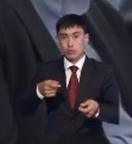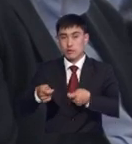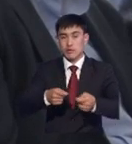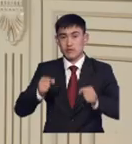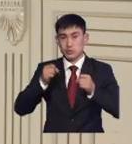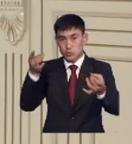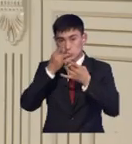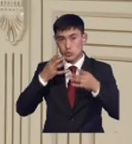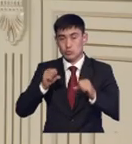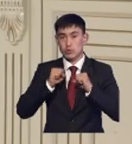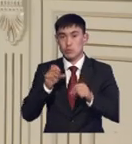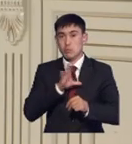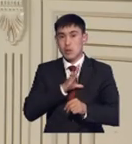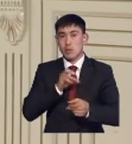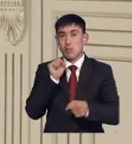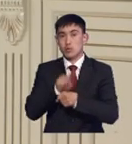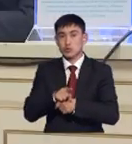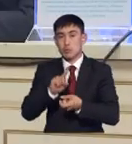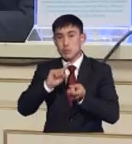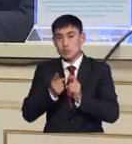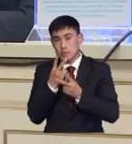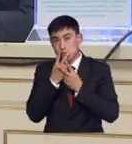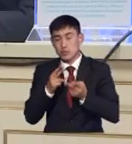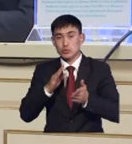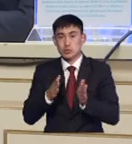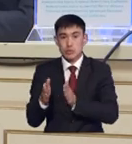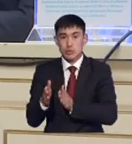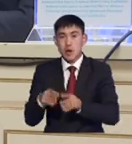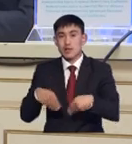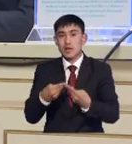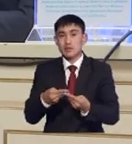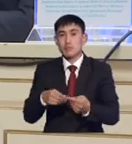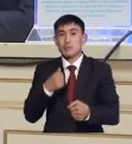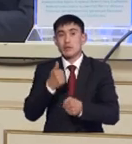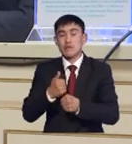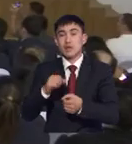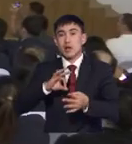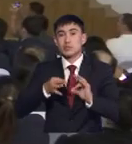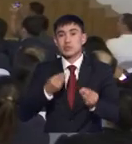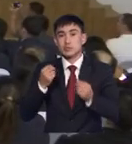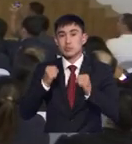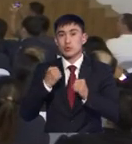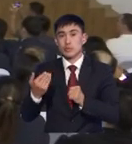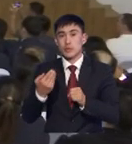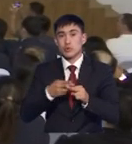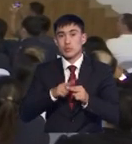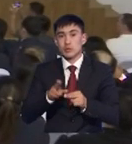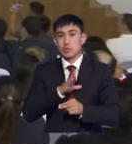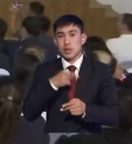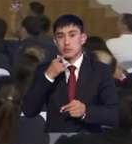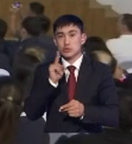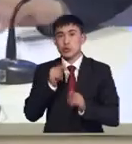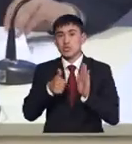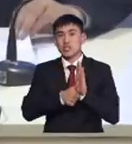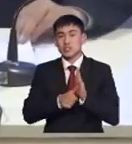управления физической культуры и спорта было поручено пересмотреть эту систему и отдать приоритет олимпийским видам спорта. Кроме того, было отмечено,